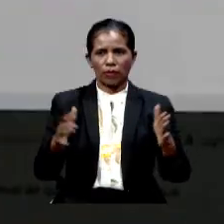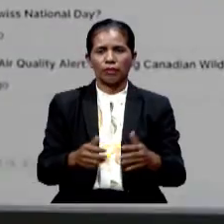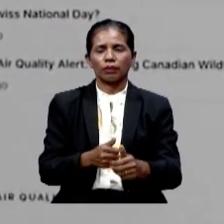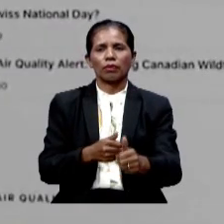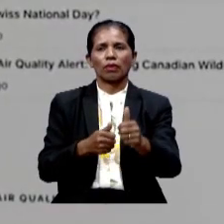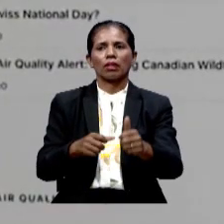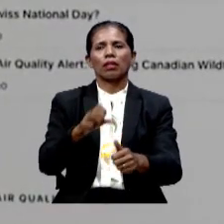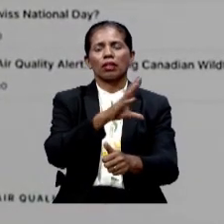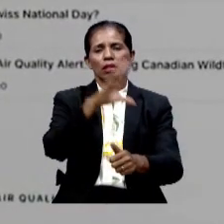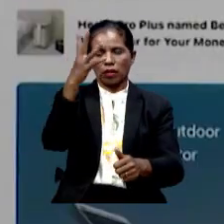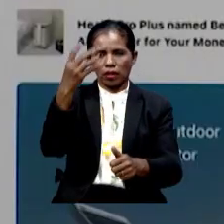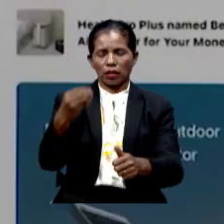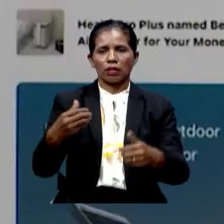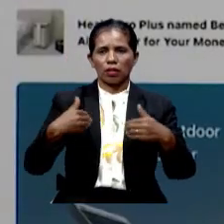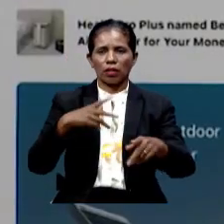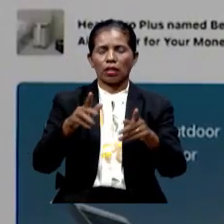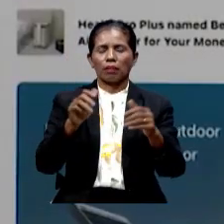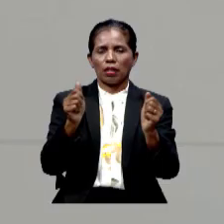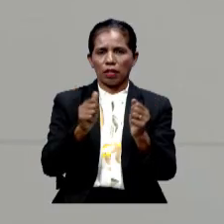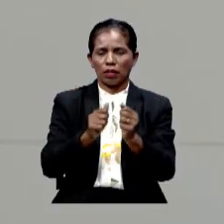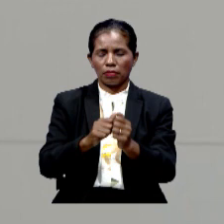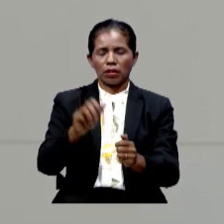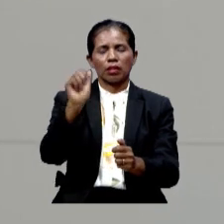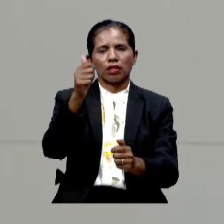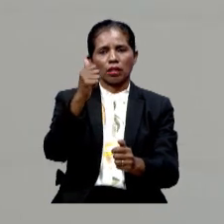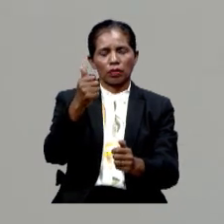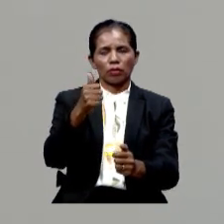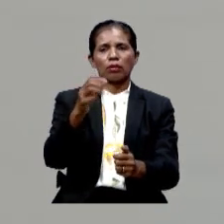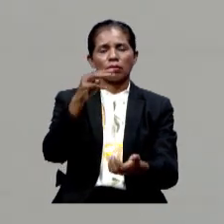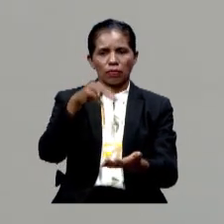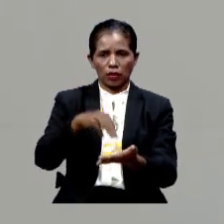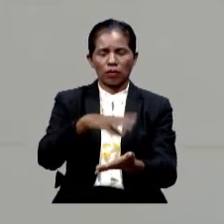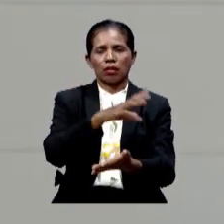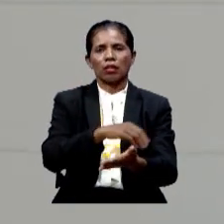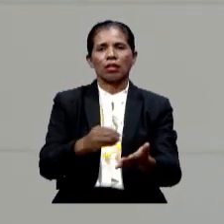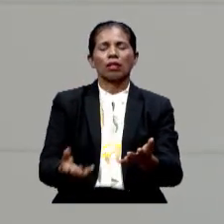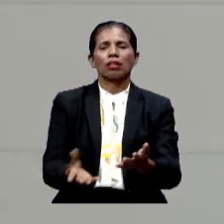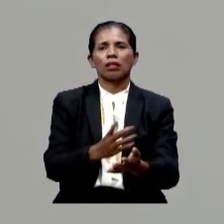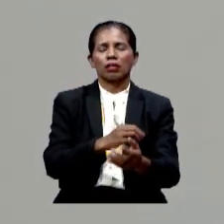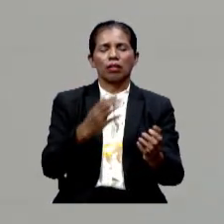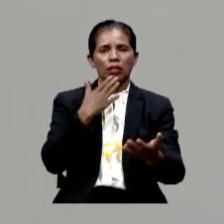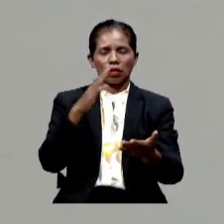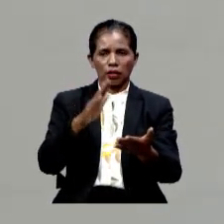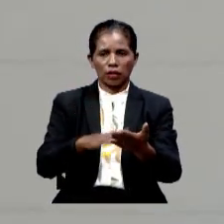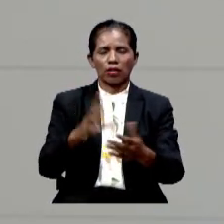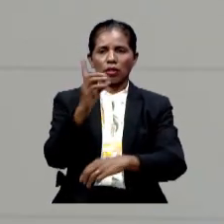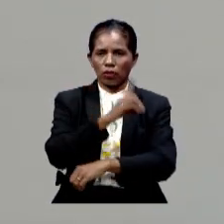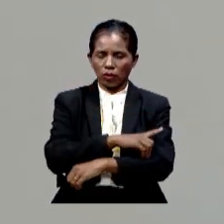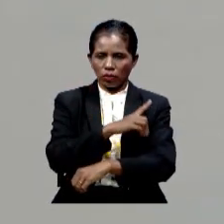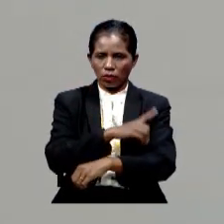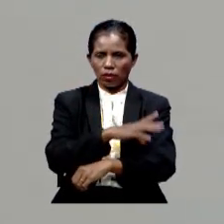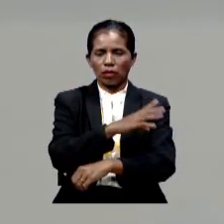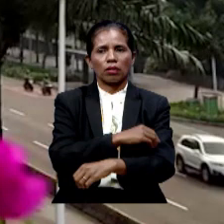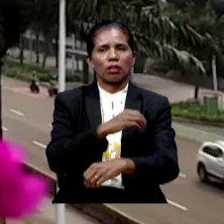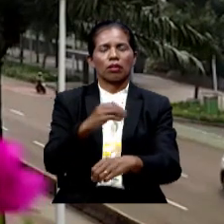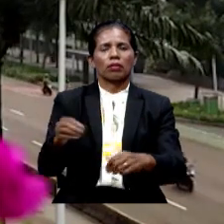Riki Air, Jakarta iya populasau tokon sanulu resin resistu nivel polisau ar nebela saudável quasi loron-loron no